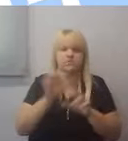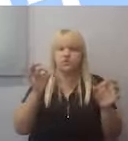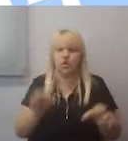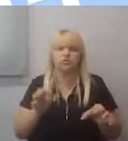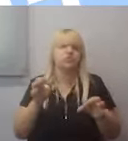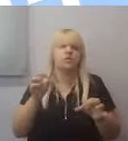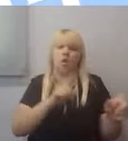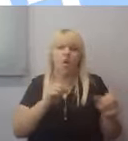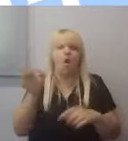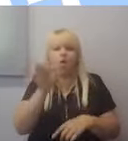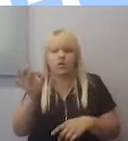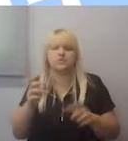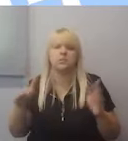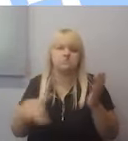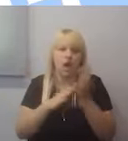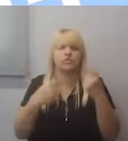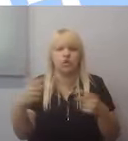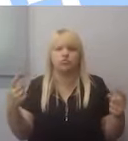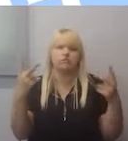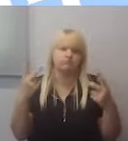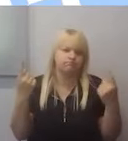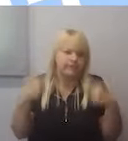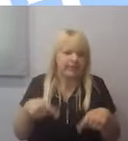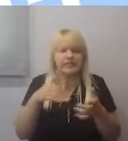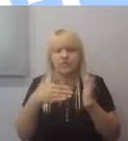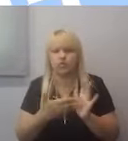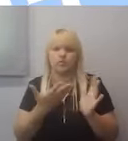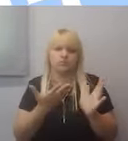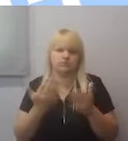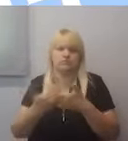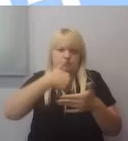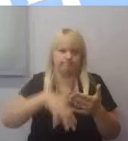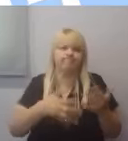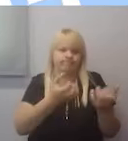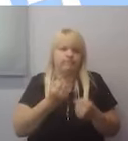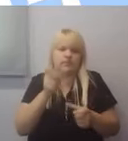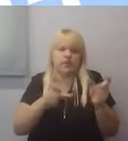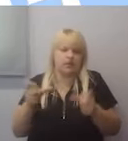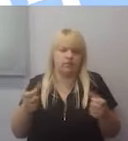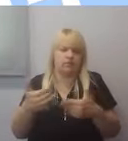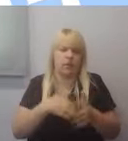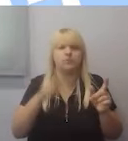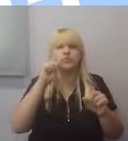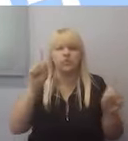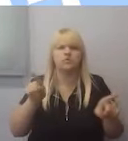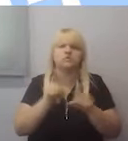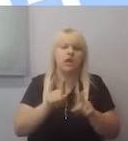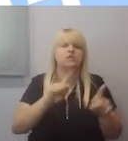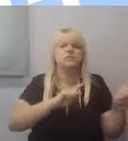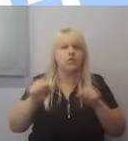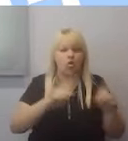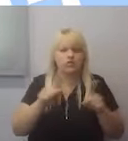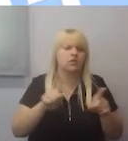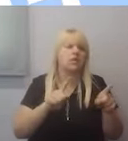tādas krīzes kas palīdz uzņemt cilvēkus kas arī paši koordinē ja jūs redzat viens no tiem čatabūtiem tieši palīdz koordinēt transportu otrs čatabots palīdzēja kā saka